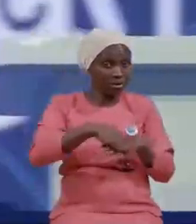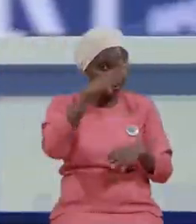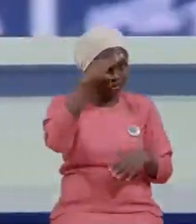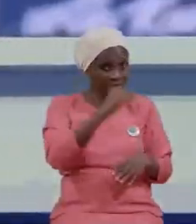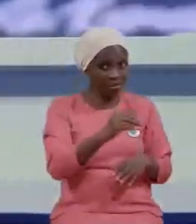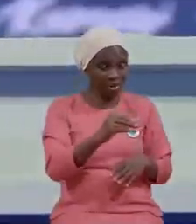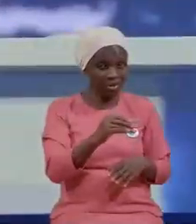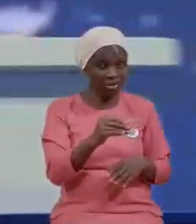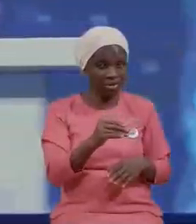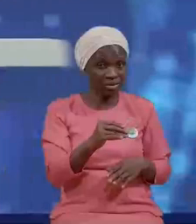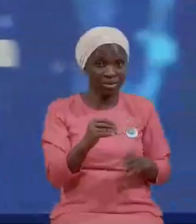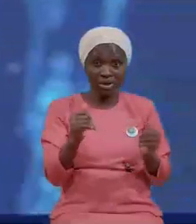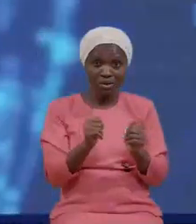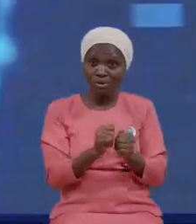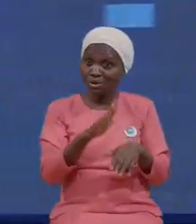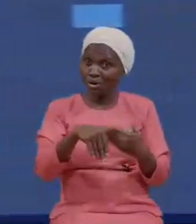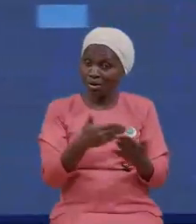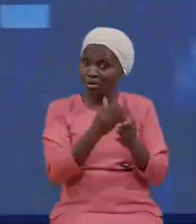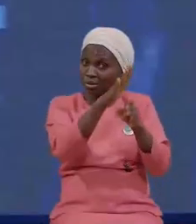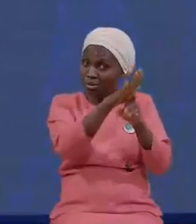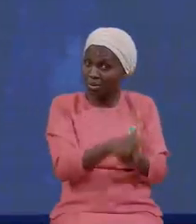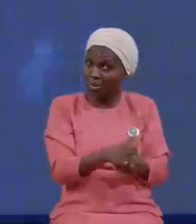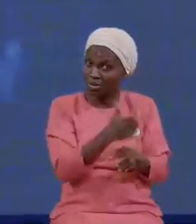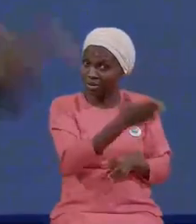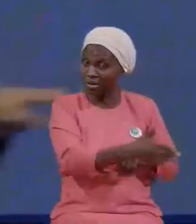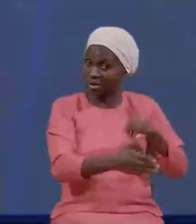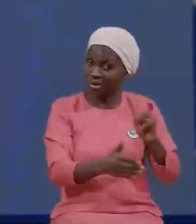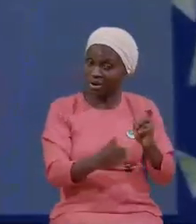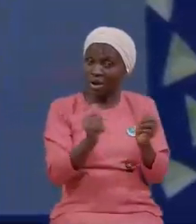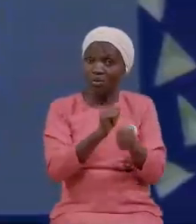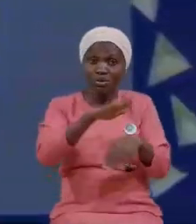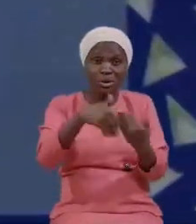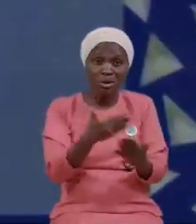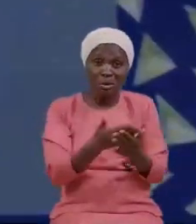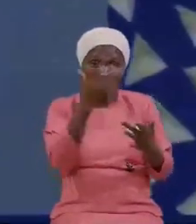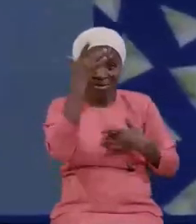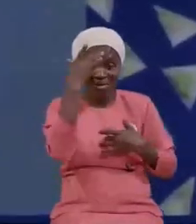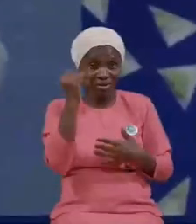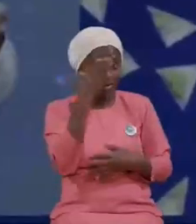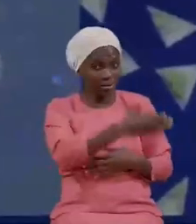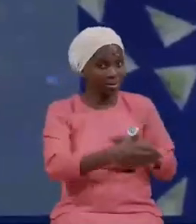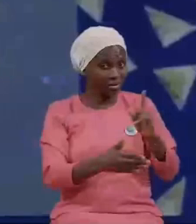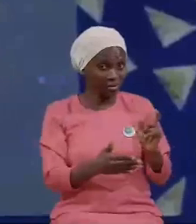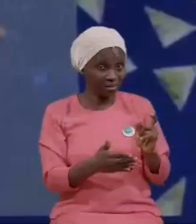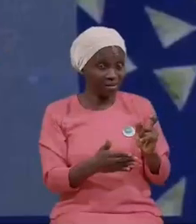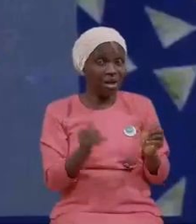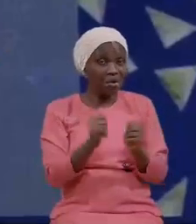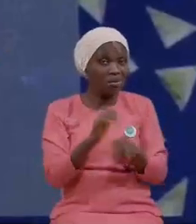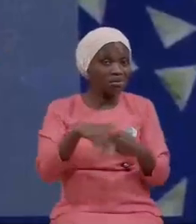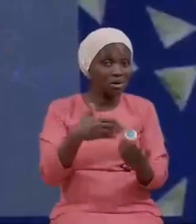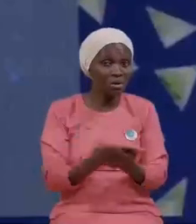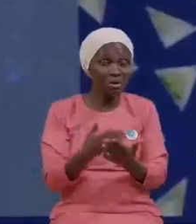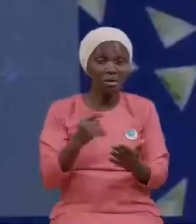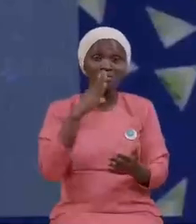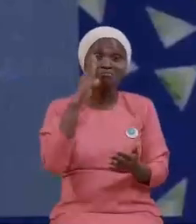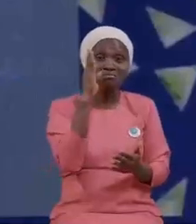Mais dans le royaume de l'homme, il y a l'oppression, il y a les maladies dans le royaume de l'homme, il y a les choses maléfiques dans le royaume de